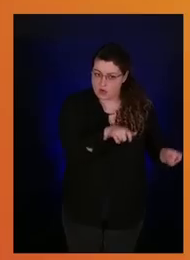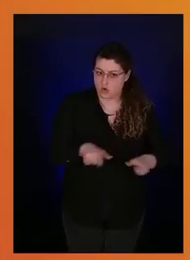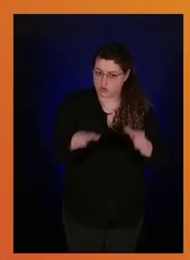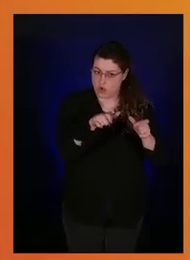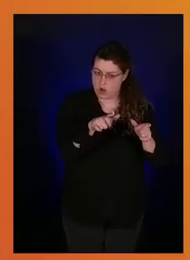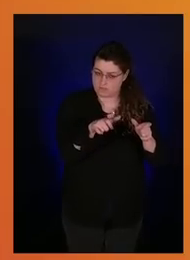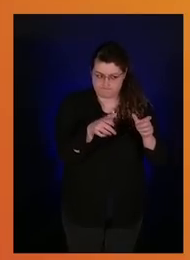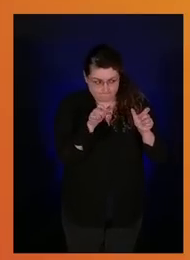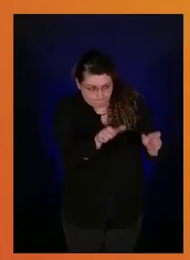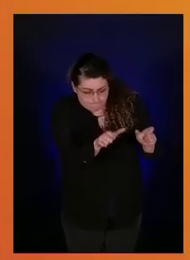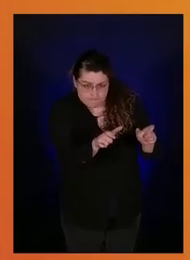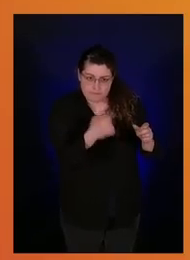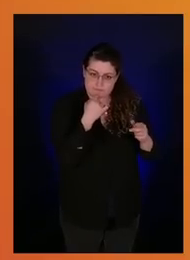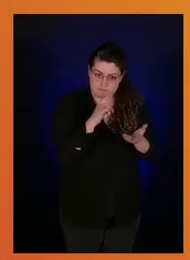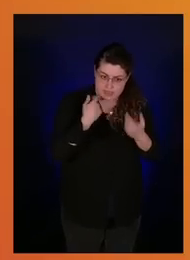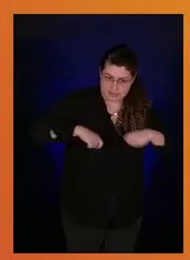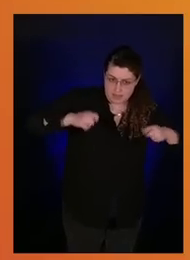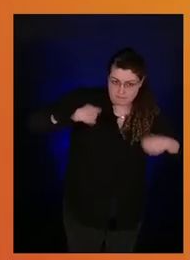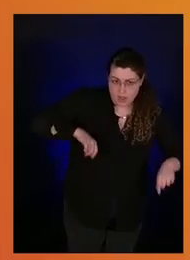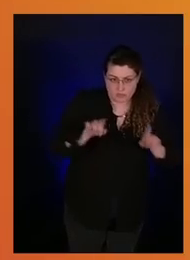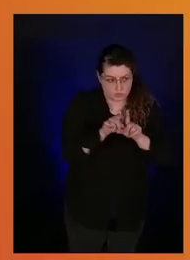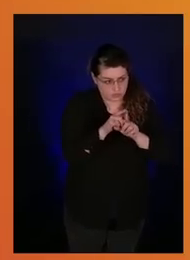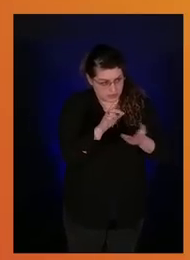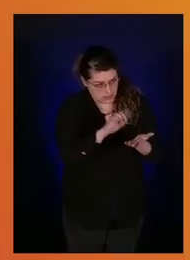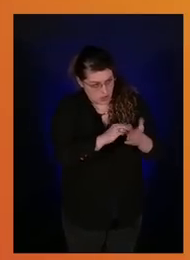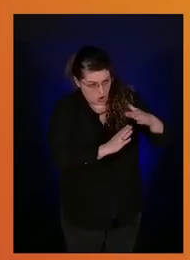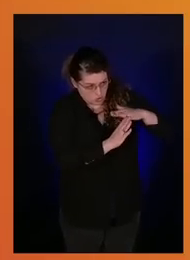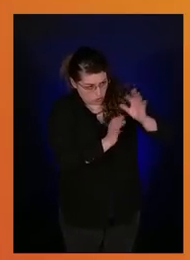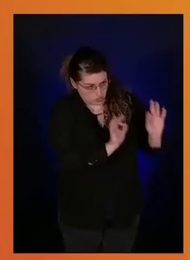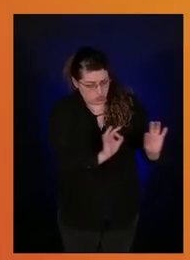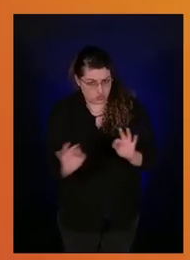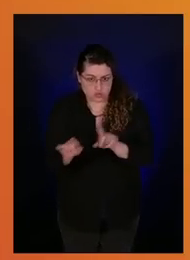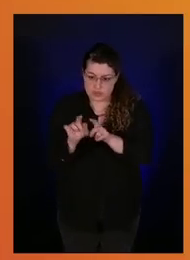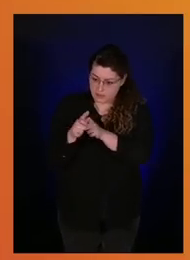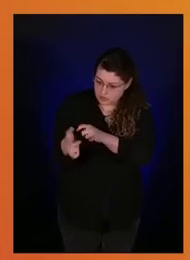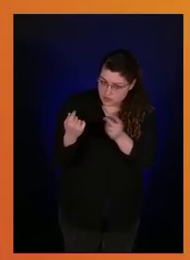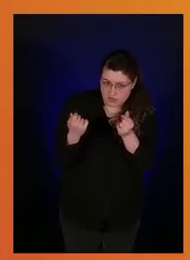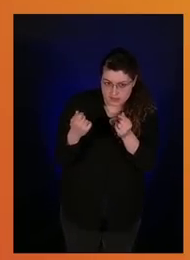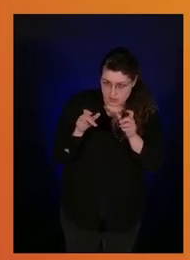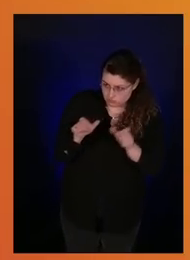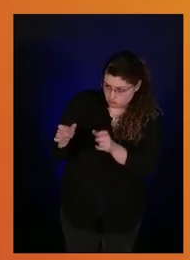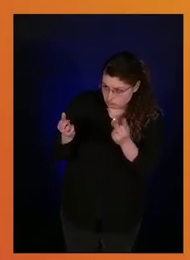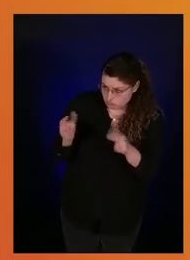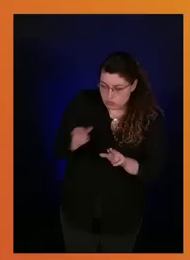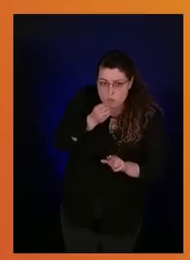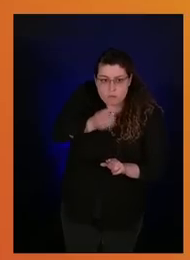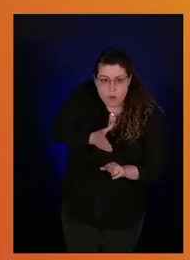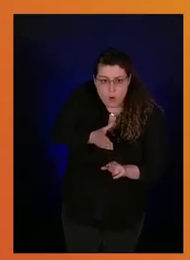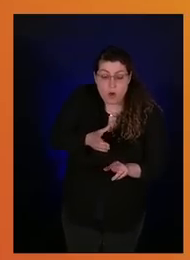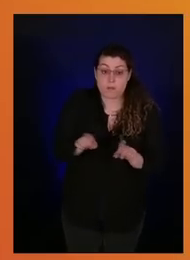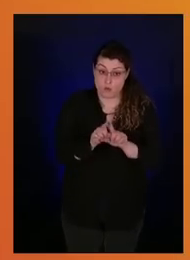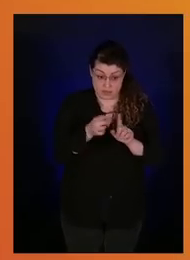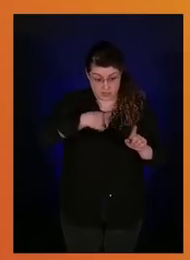la transparence des dépenses, à la régularité des comptes et au respect des procédures financières. Elle encourage